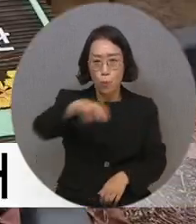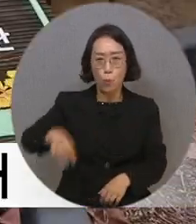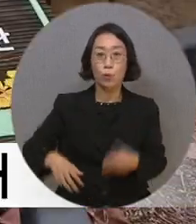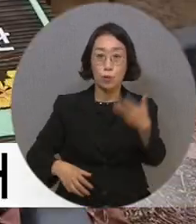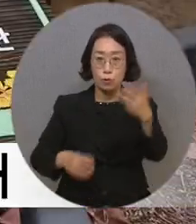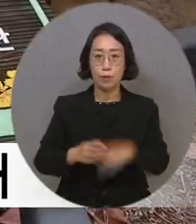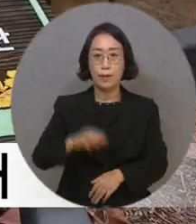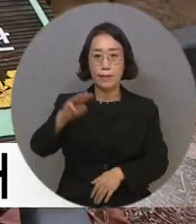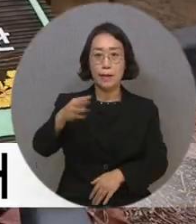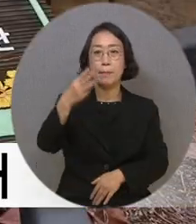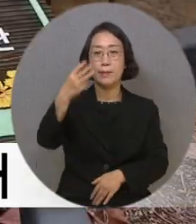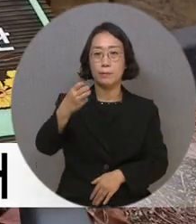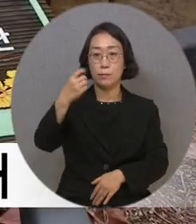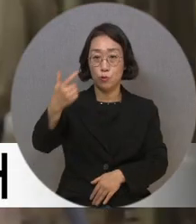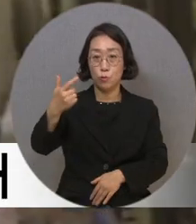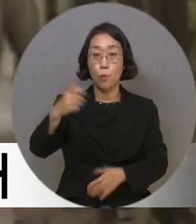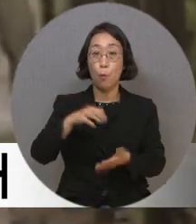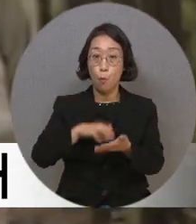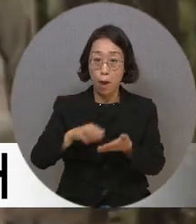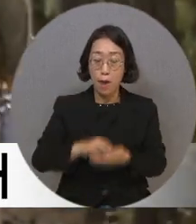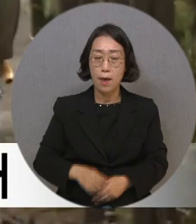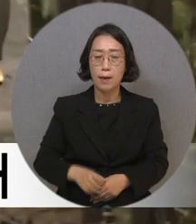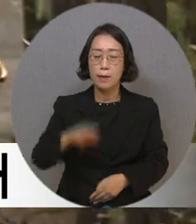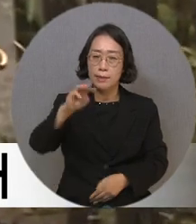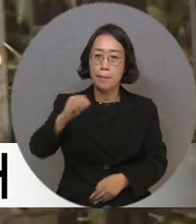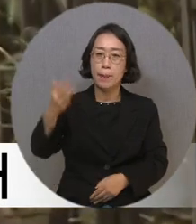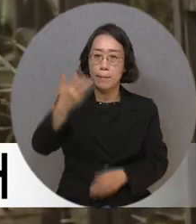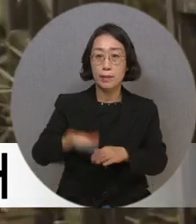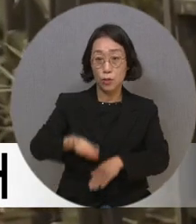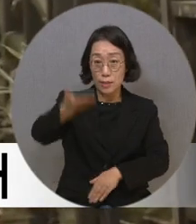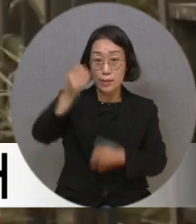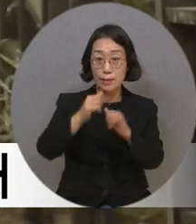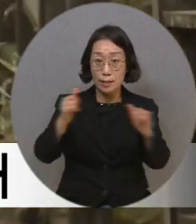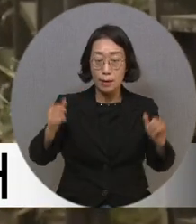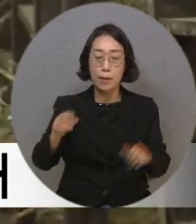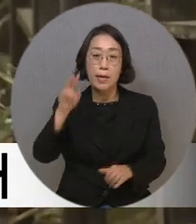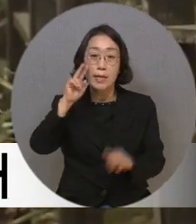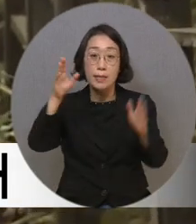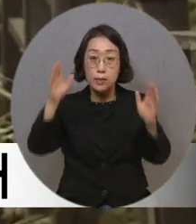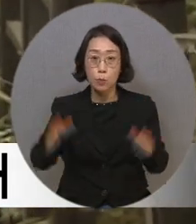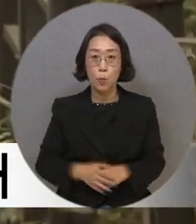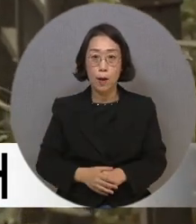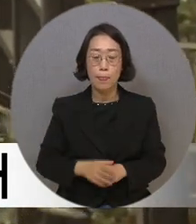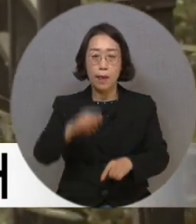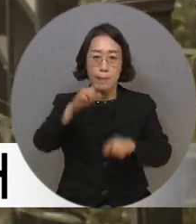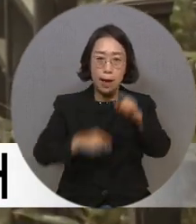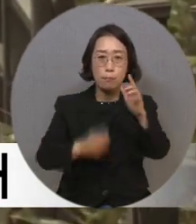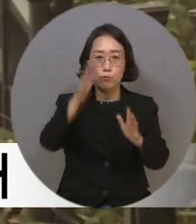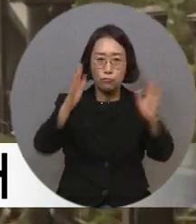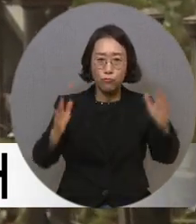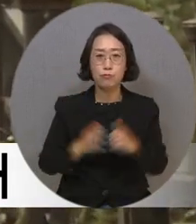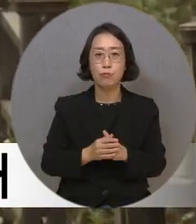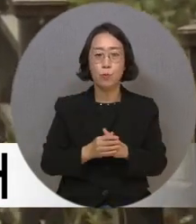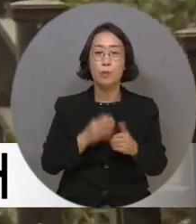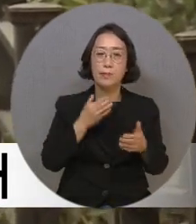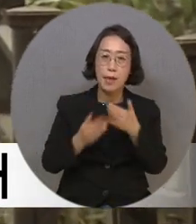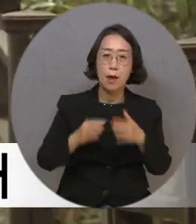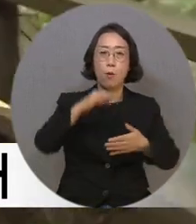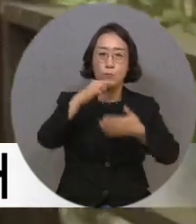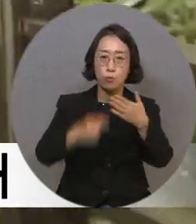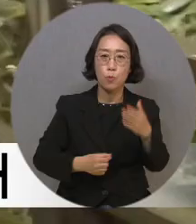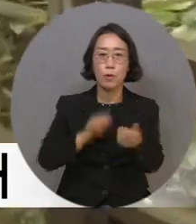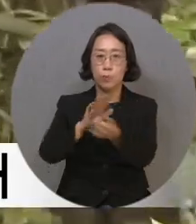총 336회에 걸쳐 3만 8천여 명에게 1박 2일간의 산림교육과 치유 프로그램을 제공할